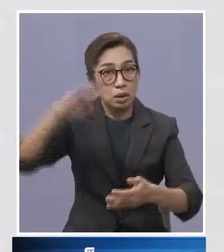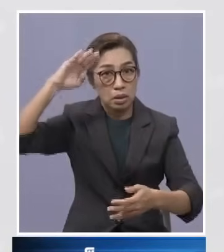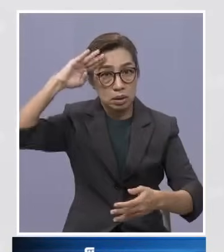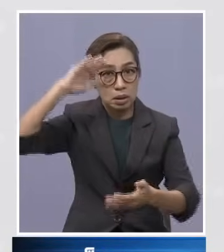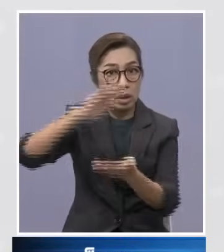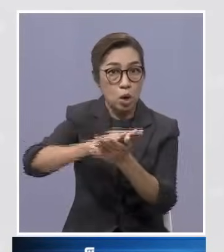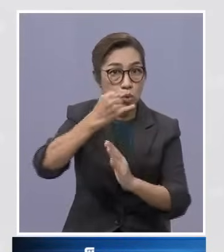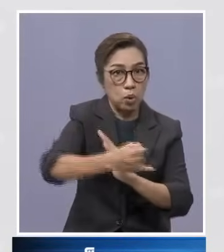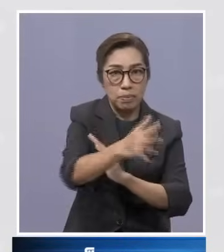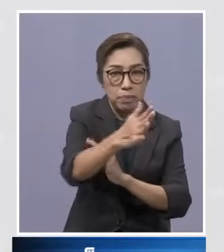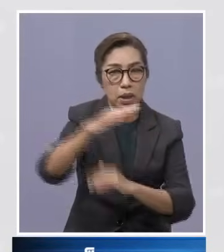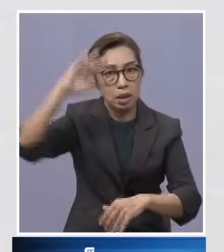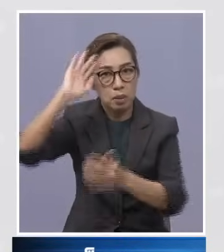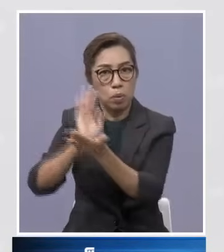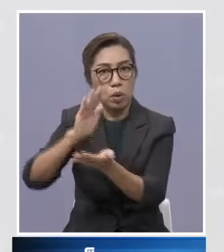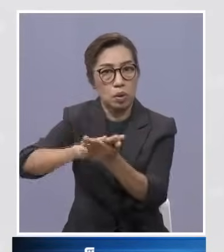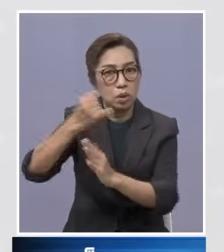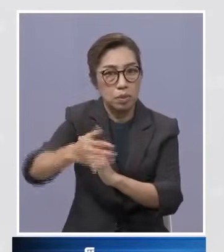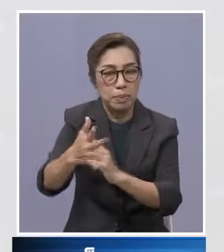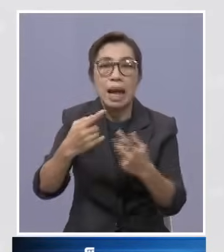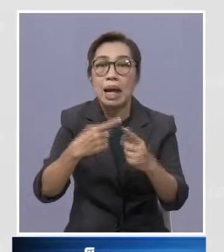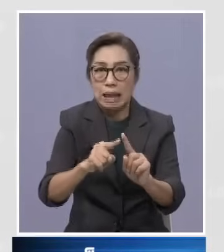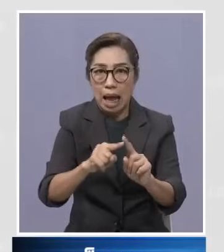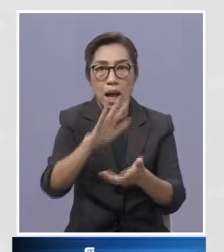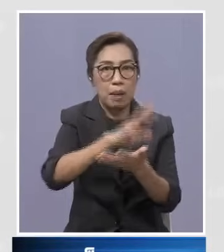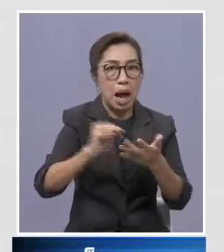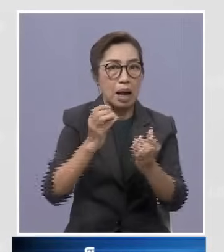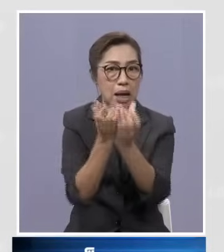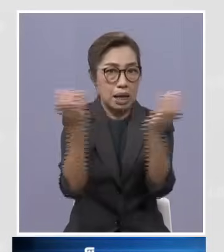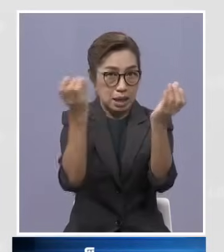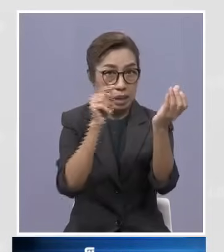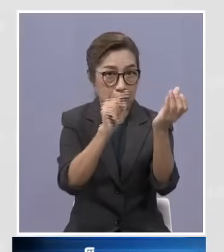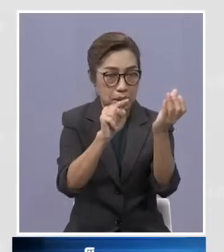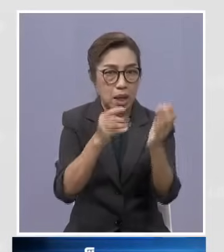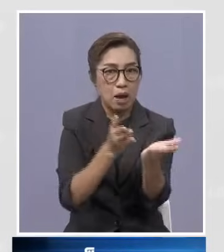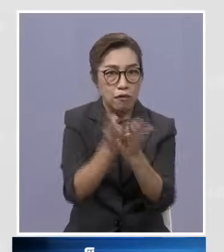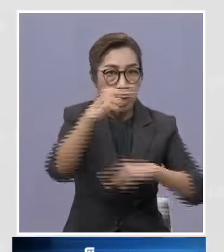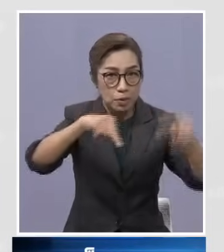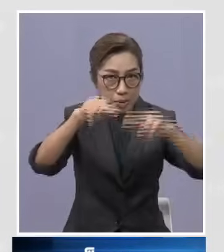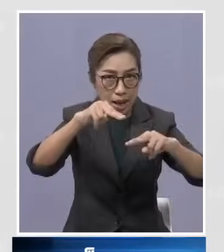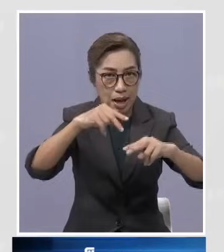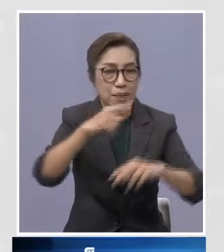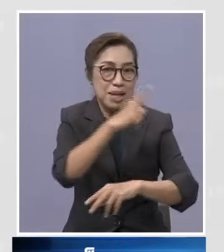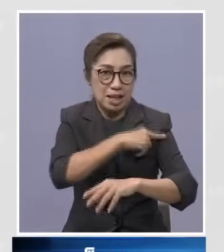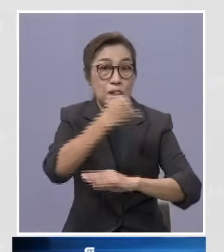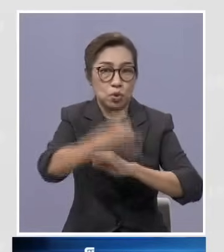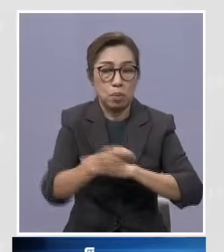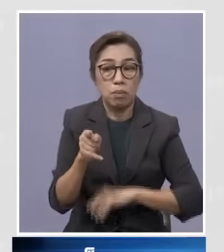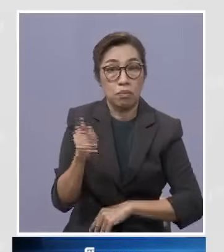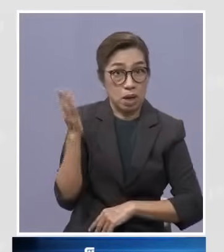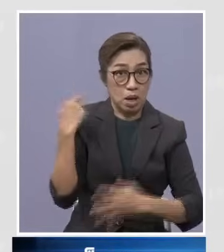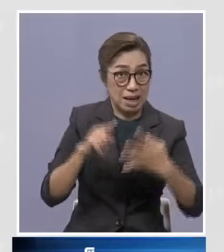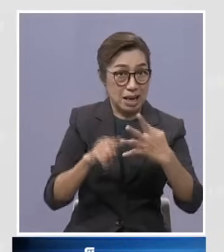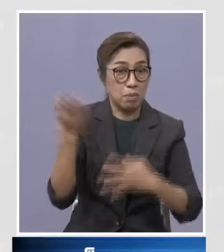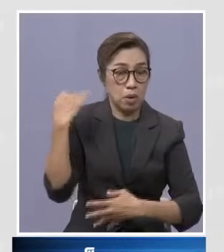ารไม่ได้จบในร้อยตำรวจแต่จบปริญญาตรีคณะรัฐศาสตร์มหาวิทยาลัยธรรมศาสตร์อันหนึ่งพลตำรวจเอกต่อศักดิ์เคยทำงานเป็นพนักงานในบริษั